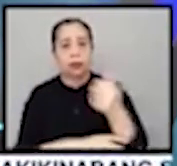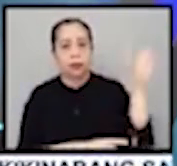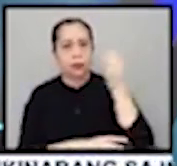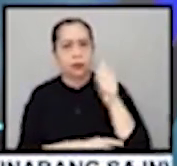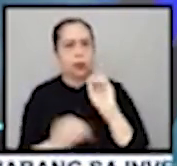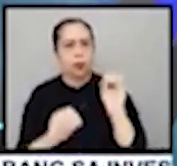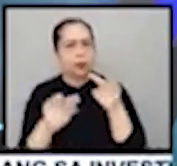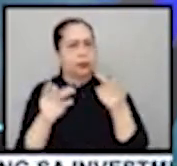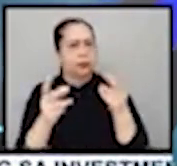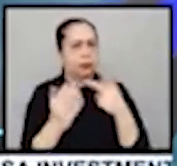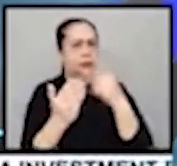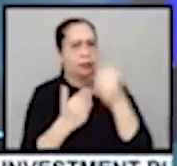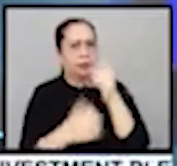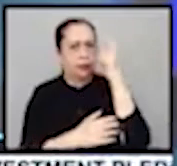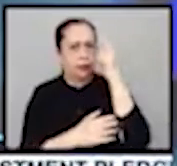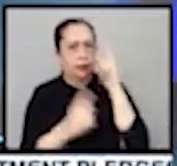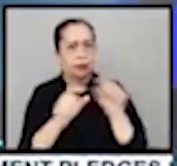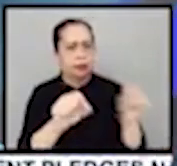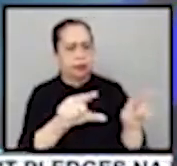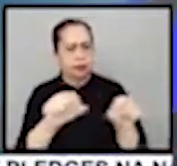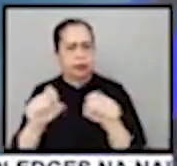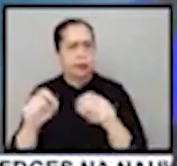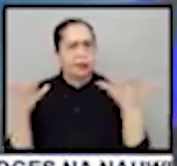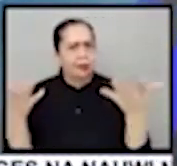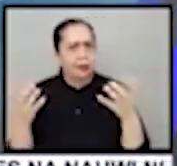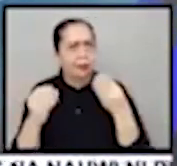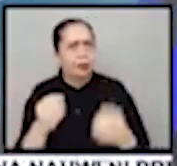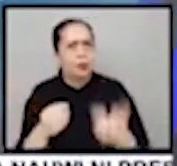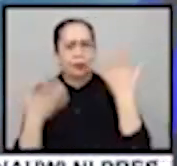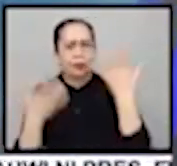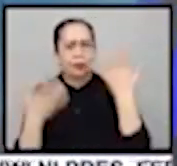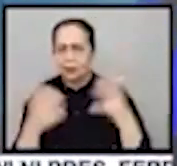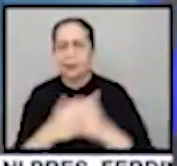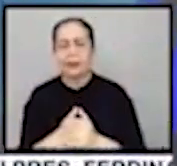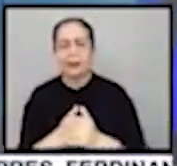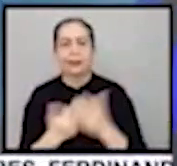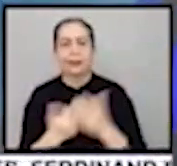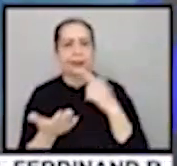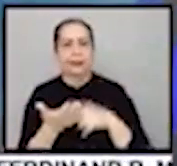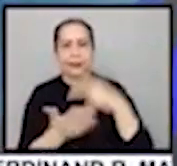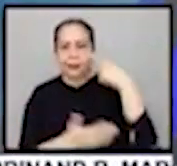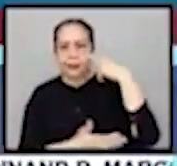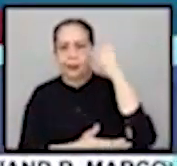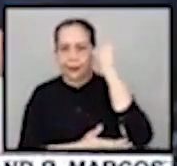o proyekto ng gobyerno na ibinebenta sa anumang halaga. Si Patrick De Jesus sa report. Rise and shine, Patrick.